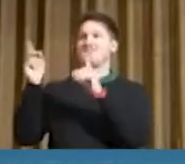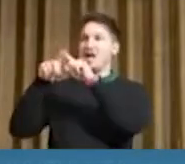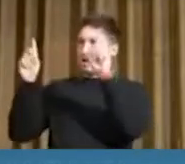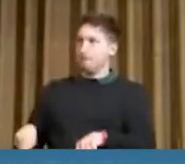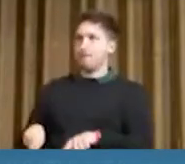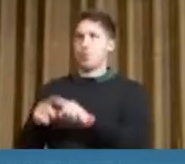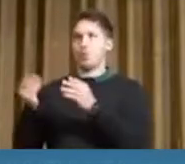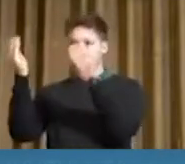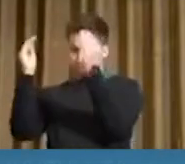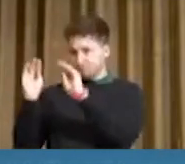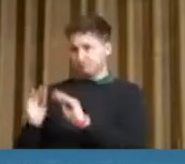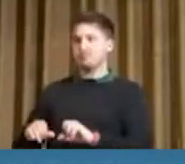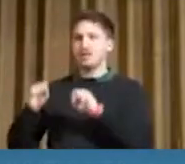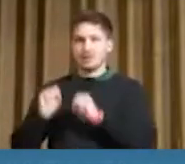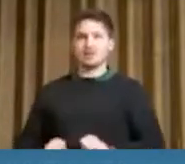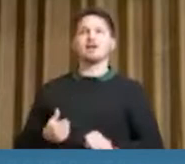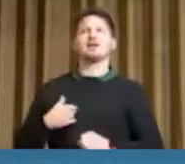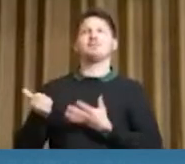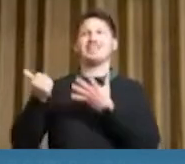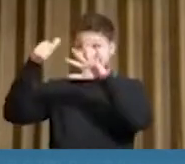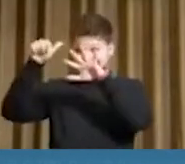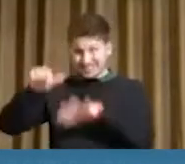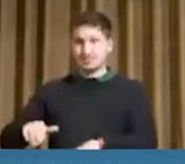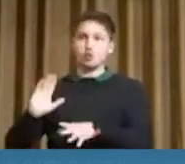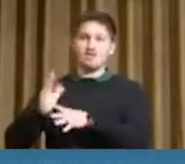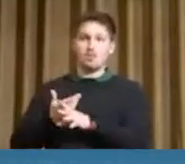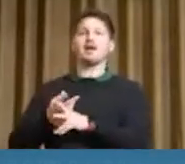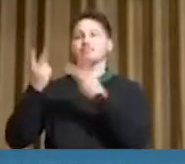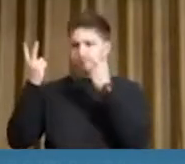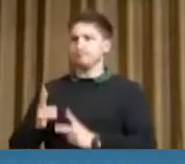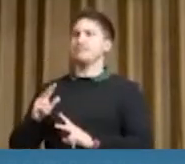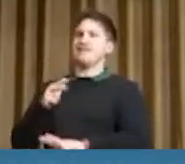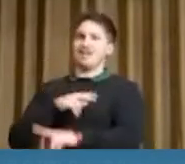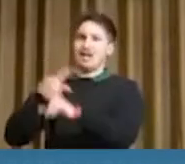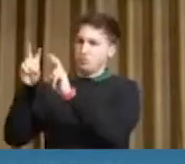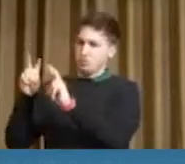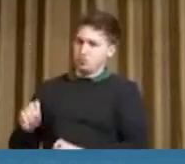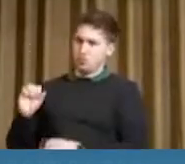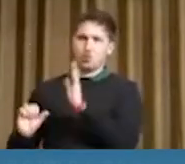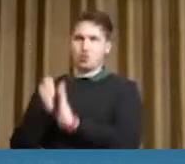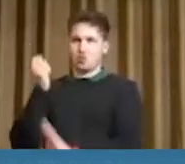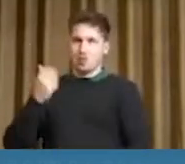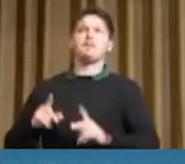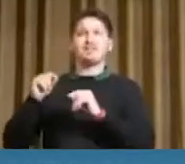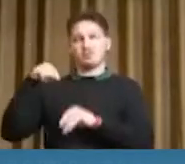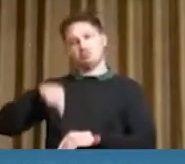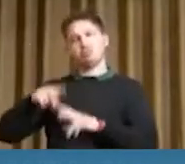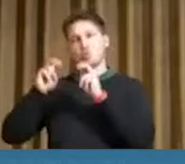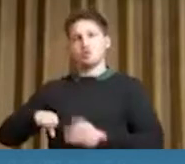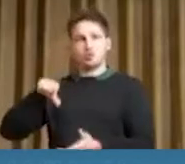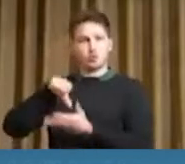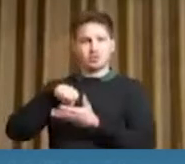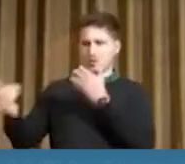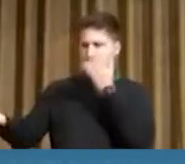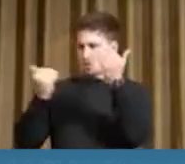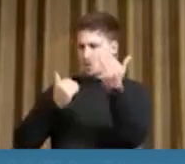Und nach weiteren 6 Monaten kommt dann wieder die nächste tatsächliche Untersuchung am Untersuchungsstandort, wo man dann tatsächlich auch wiederum